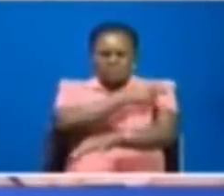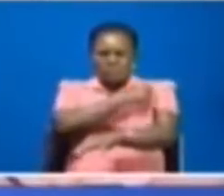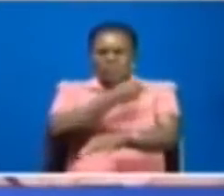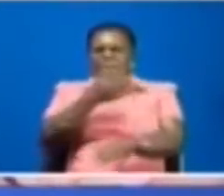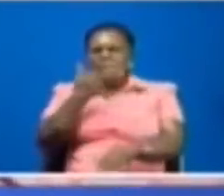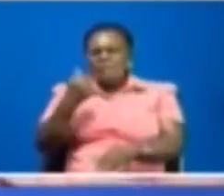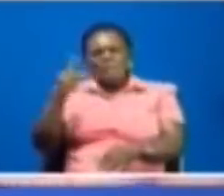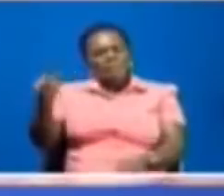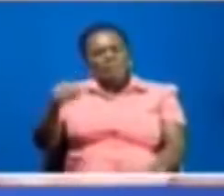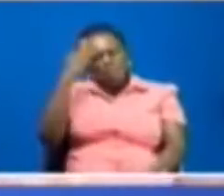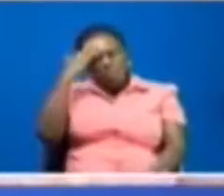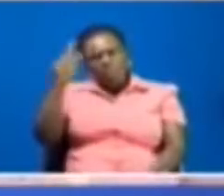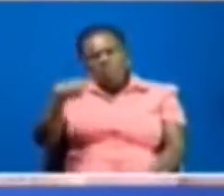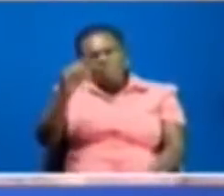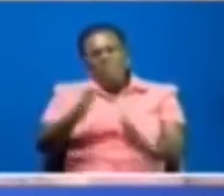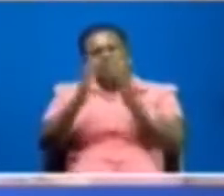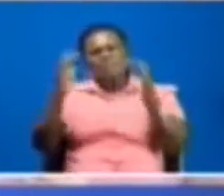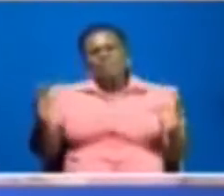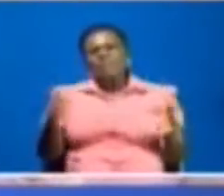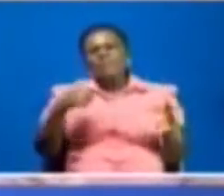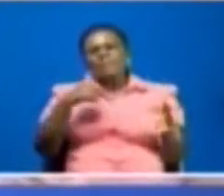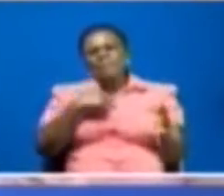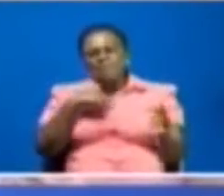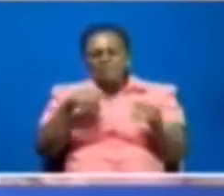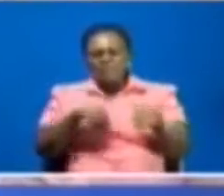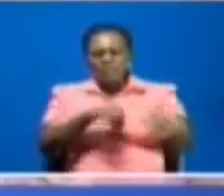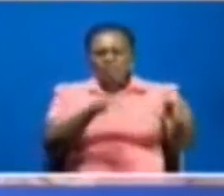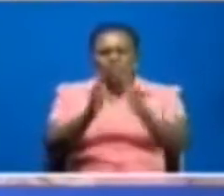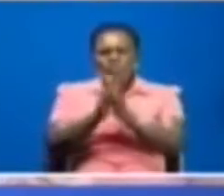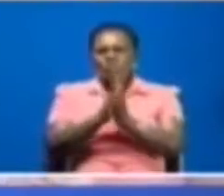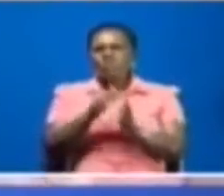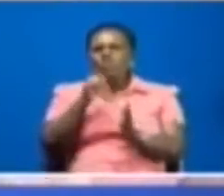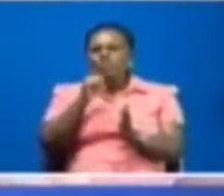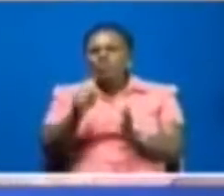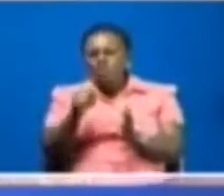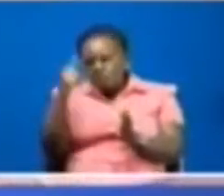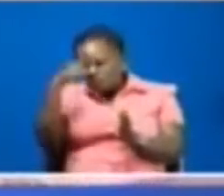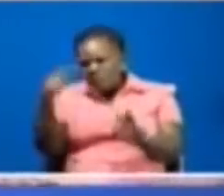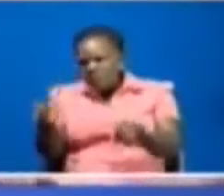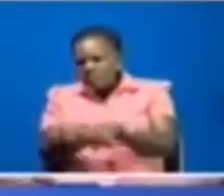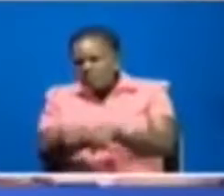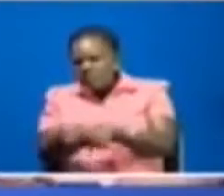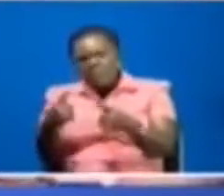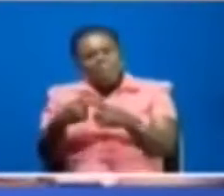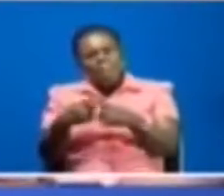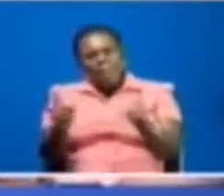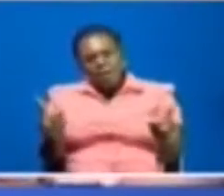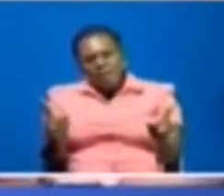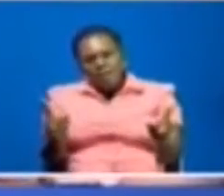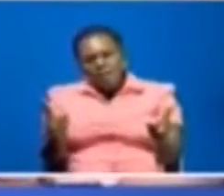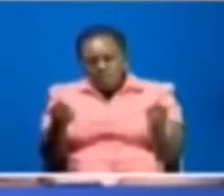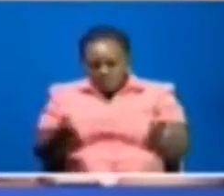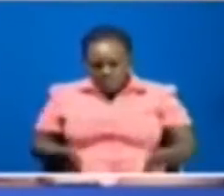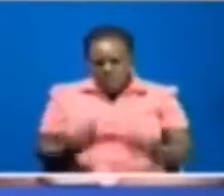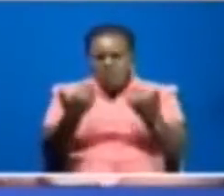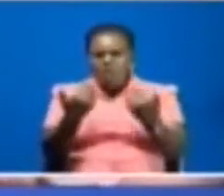wajua wametukosea sana. Na kenye ilifanya nifuatilie history, si kwa sababu ati tunafanana, ni kwa sababu